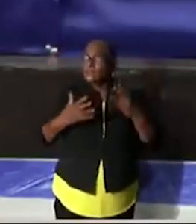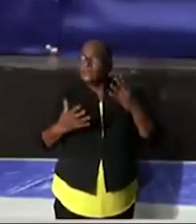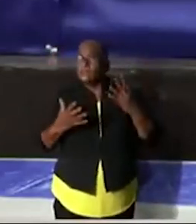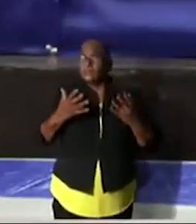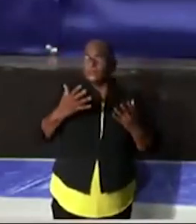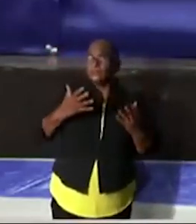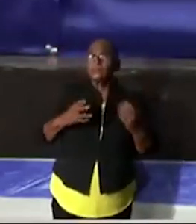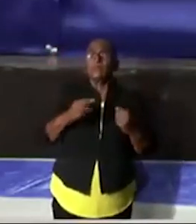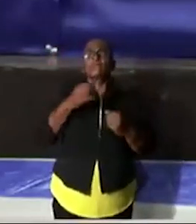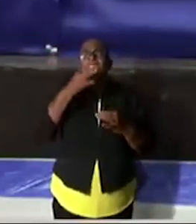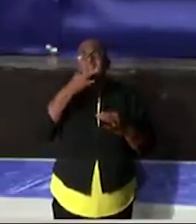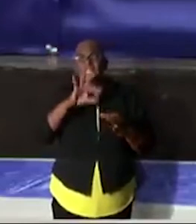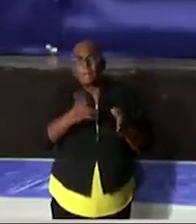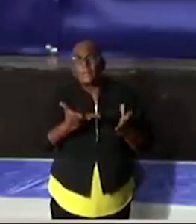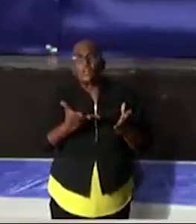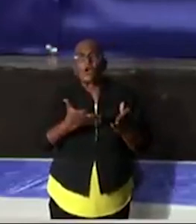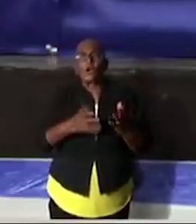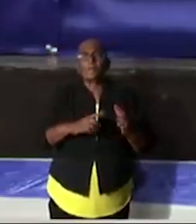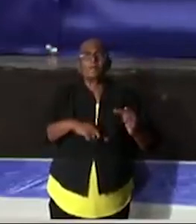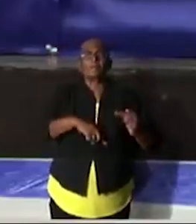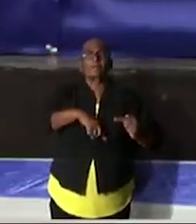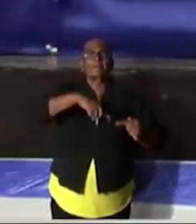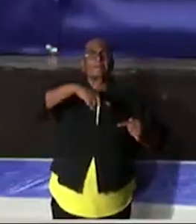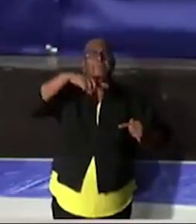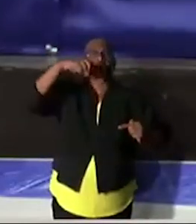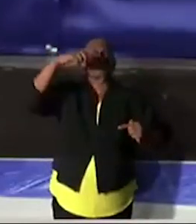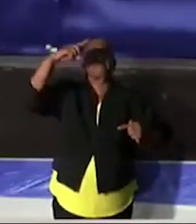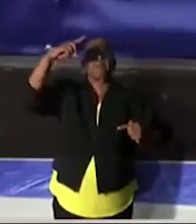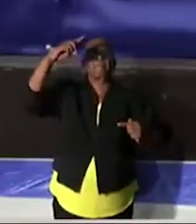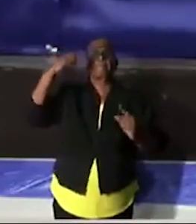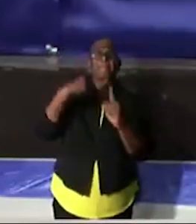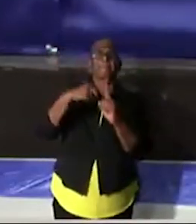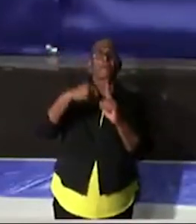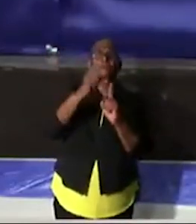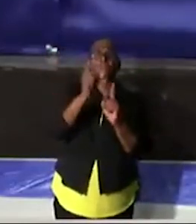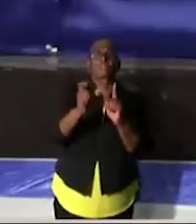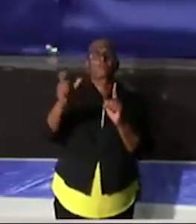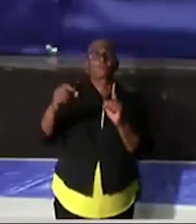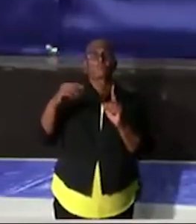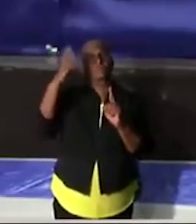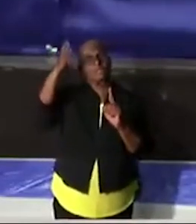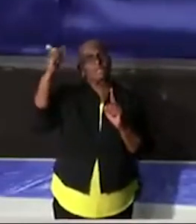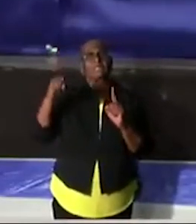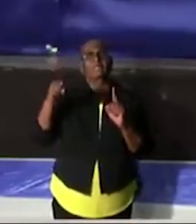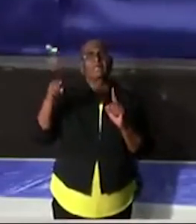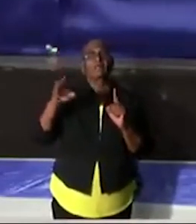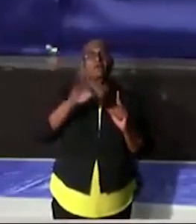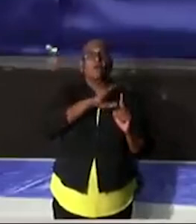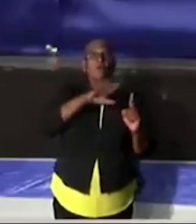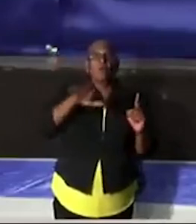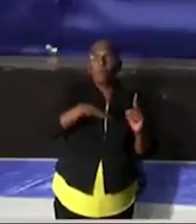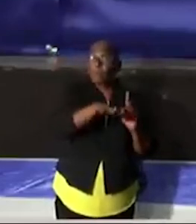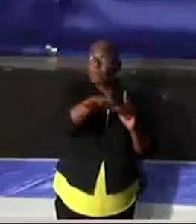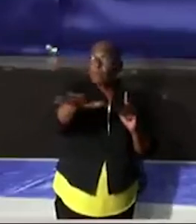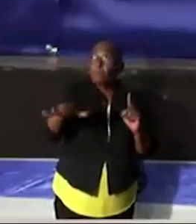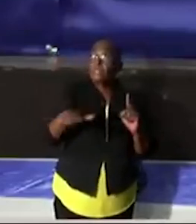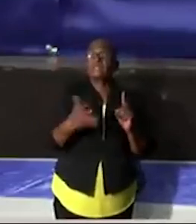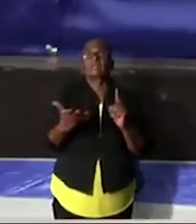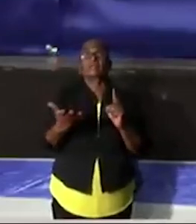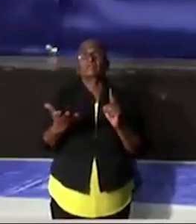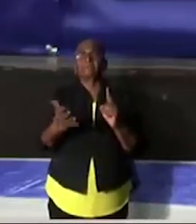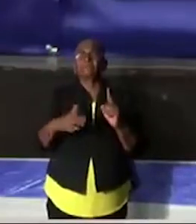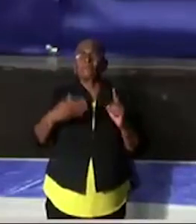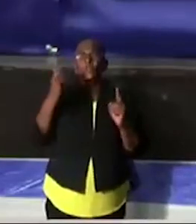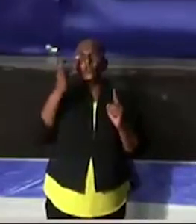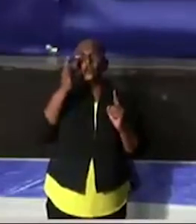komt simpelweg vanwege de drastische toename van het aantal infectiegevallen. Met name ook uit gebieden, zoals is aangehaald, waar